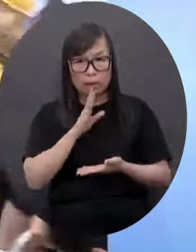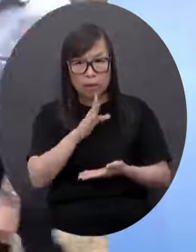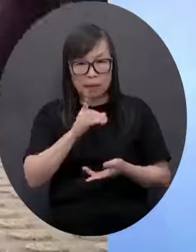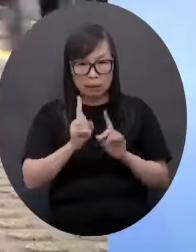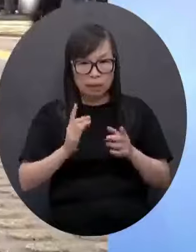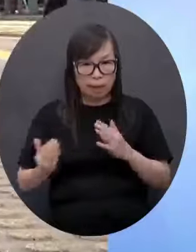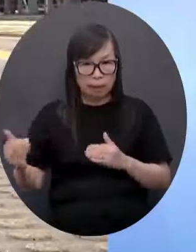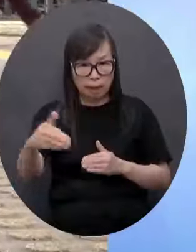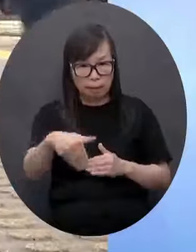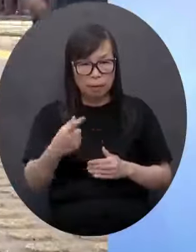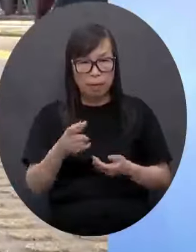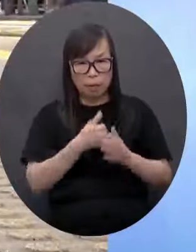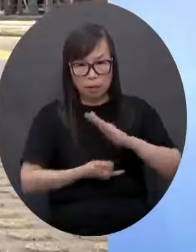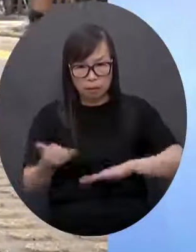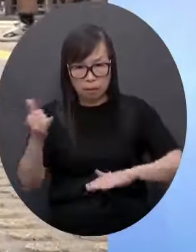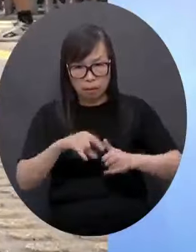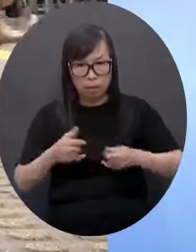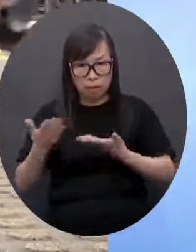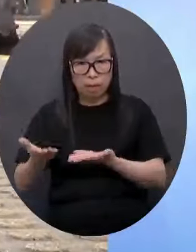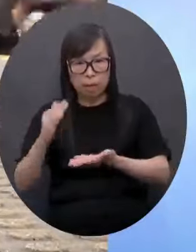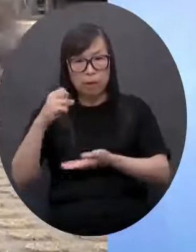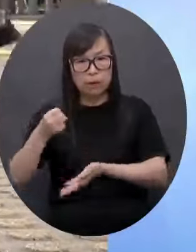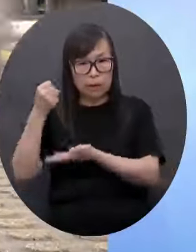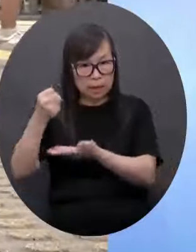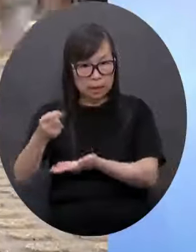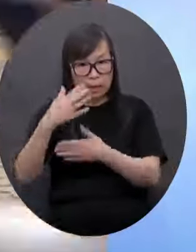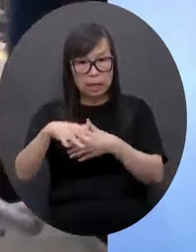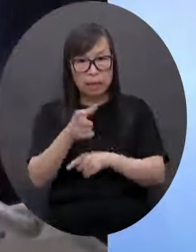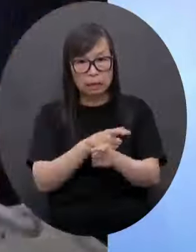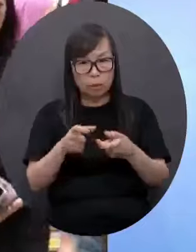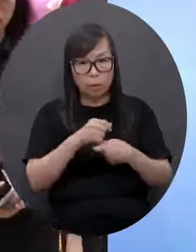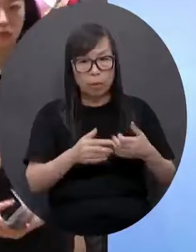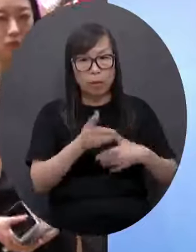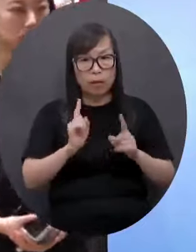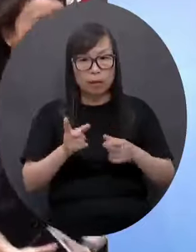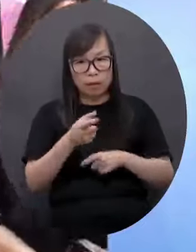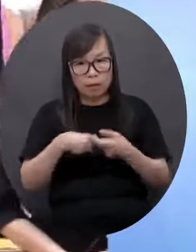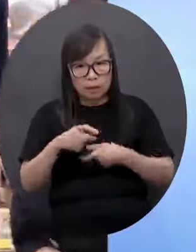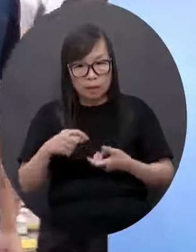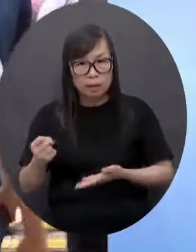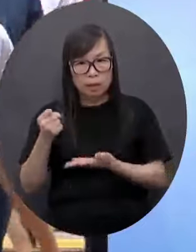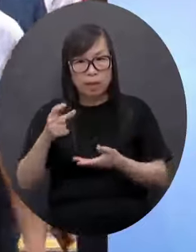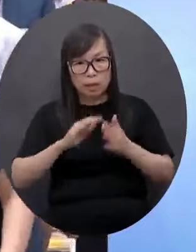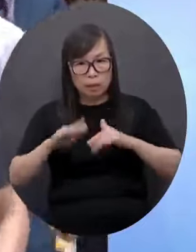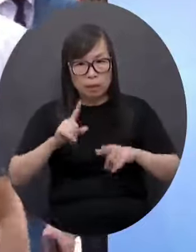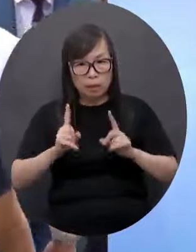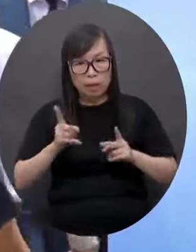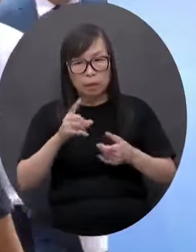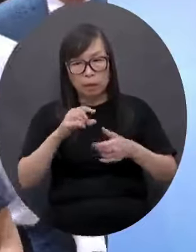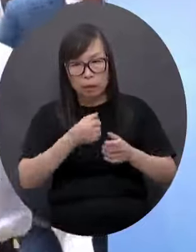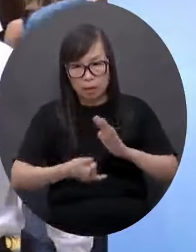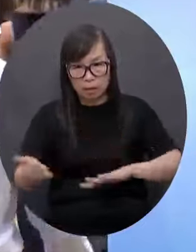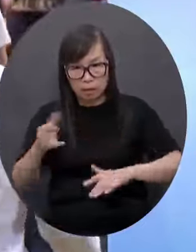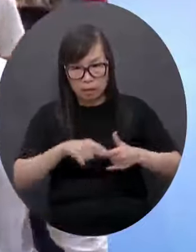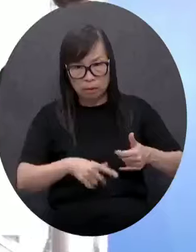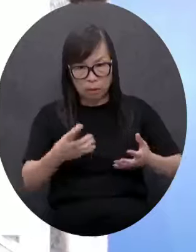或间接向有关潜逃者提供任何资金、其他财务资产或经济资源，处理属于或由有关潜逃者